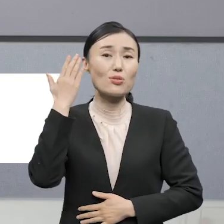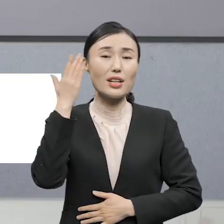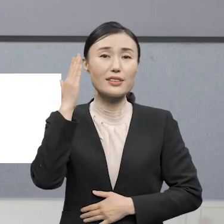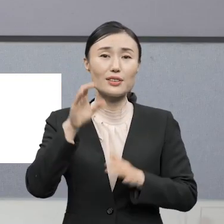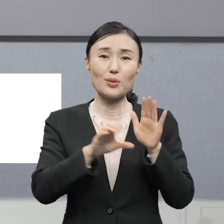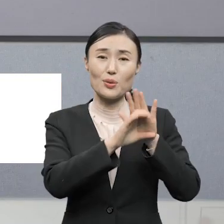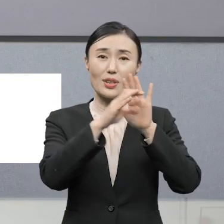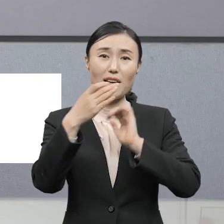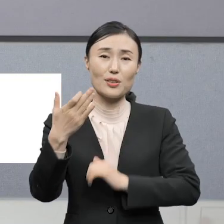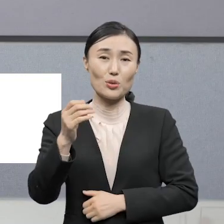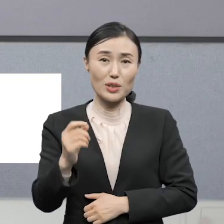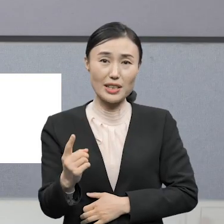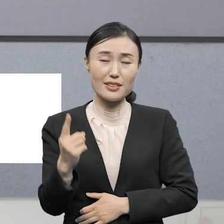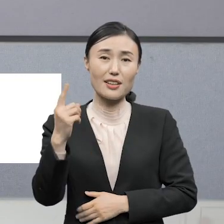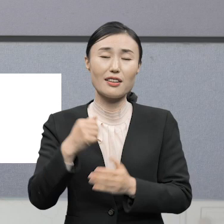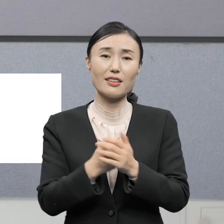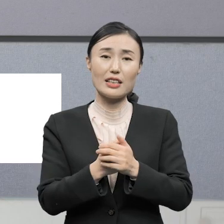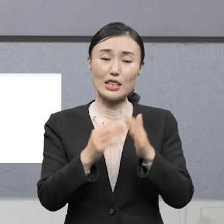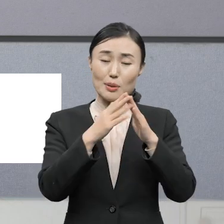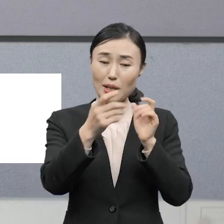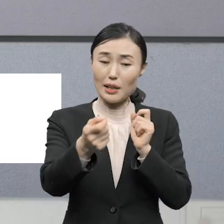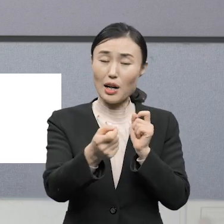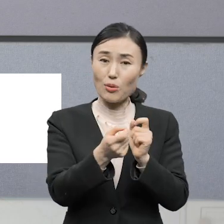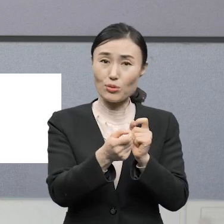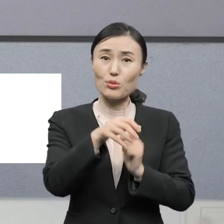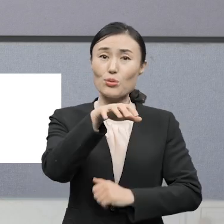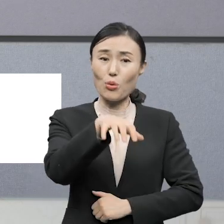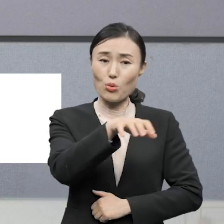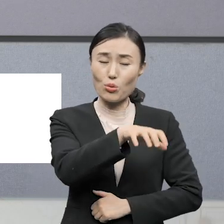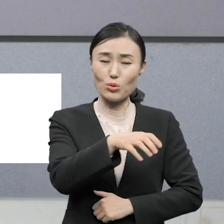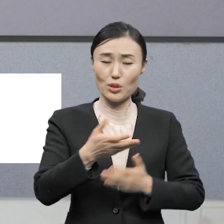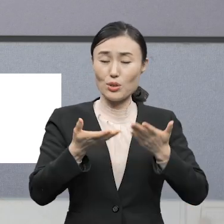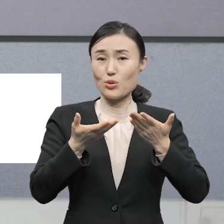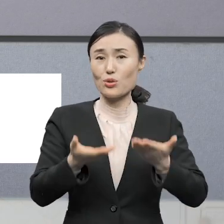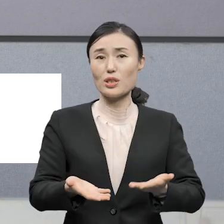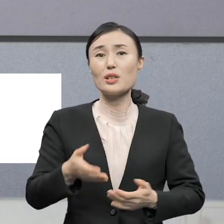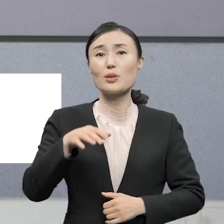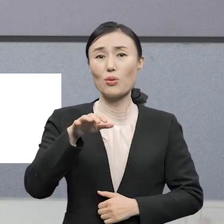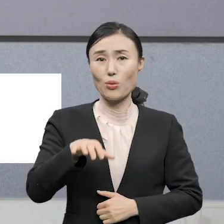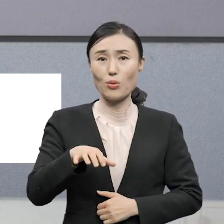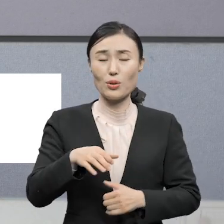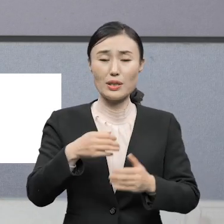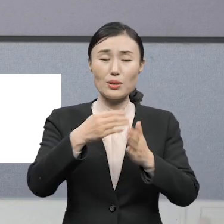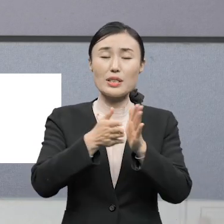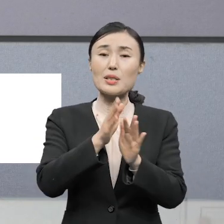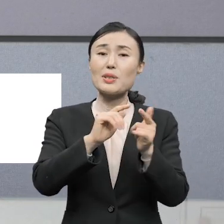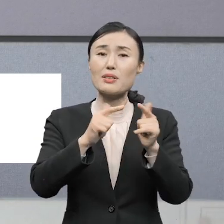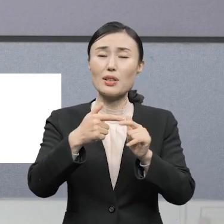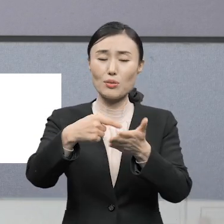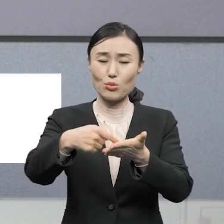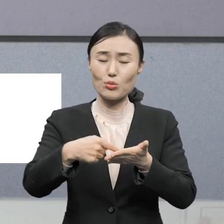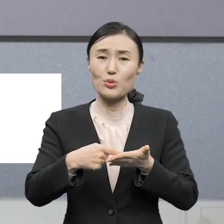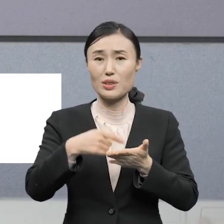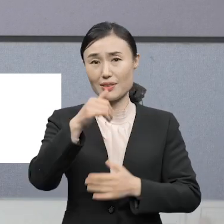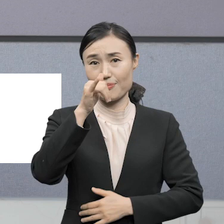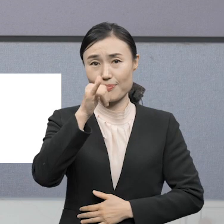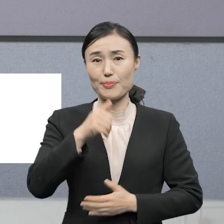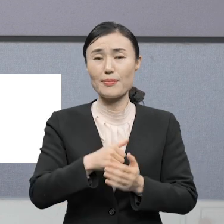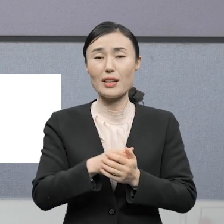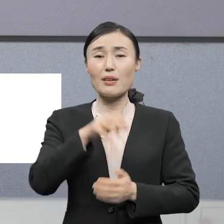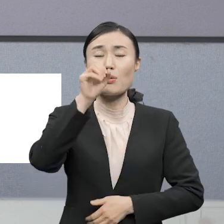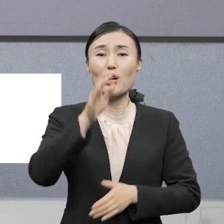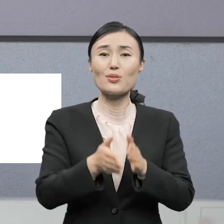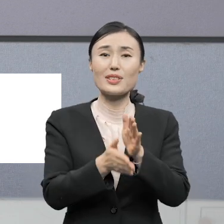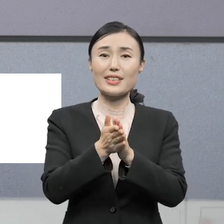최근 코로나19로 인해서 주거지와 가까운 휴식공간에 대한 시민들의 요구가 높아지고 있는데요.